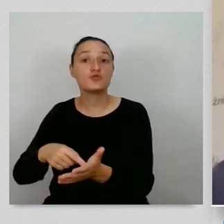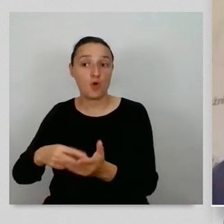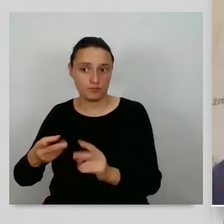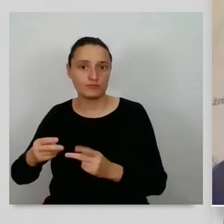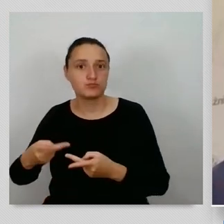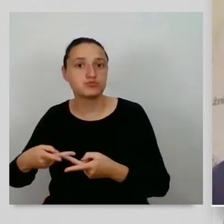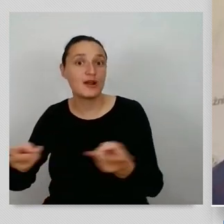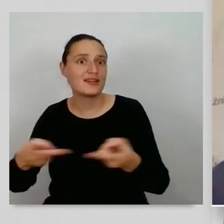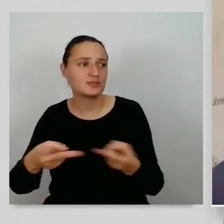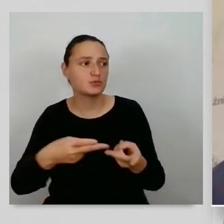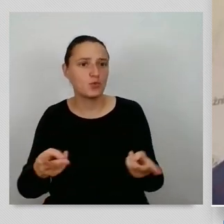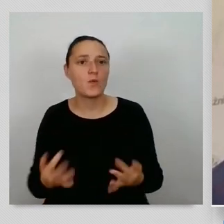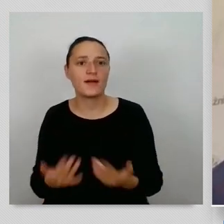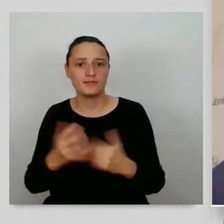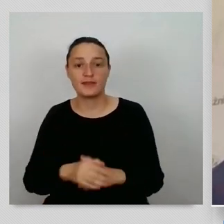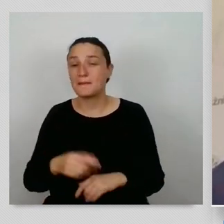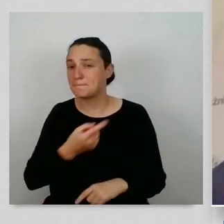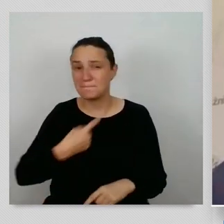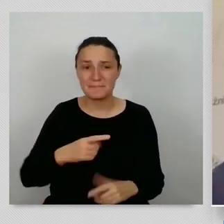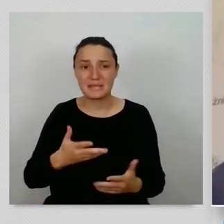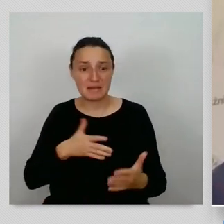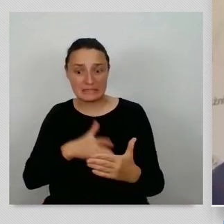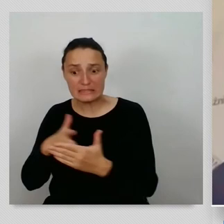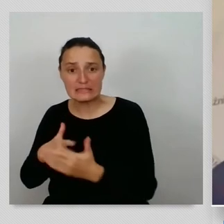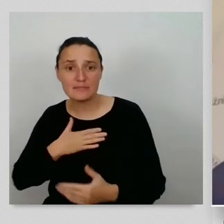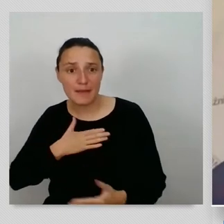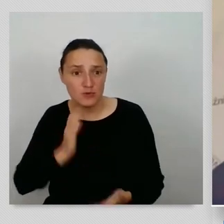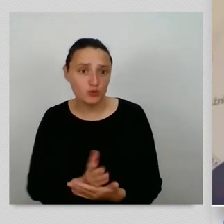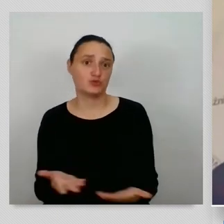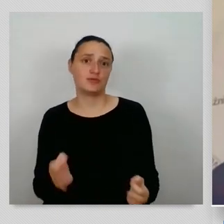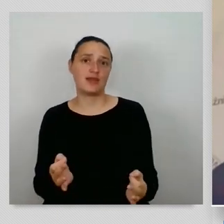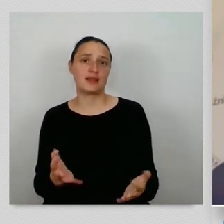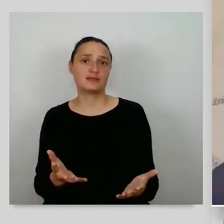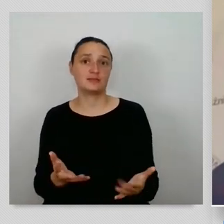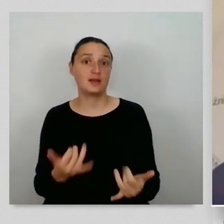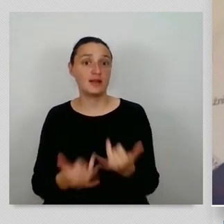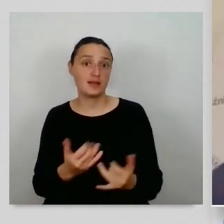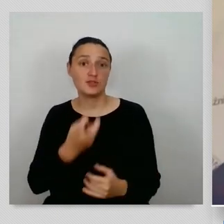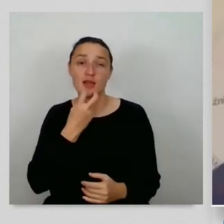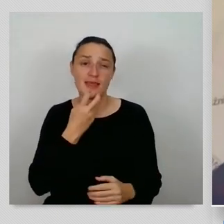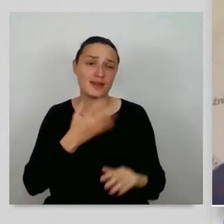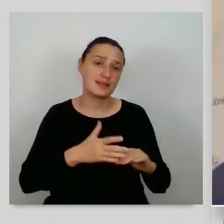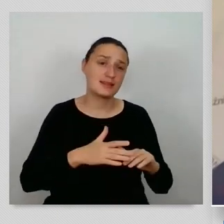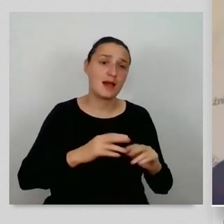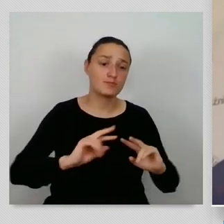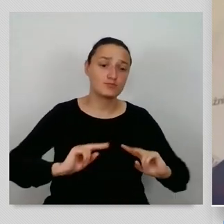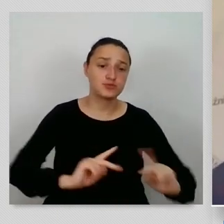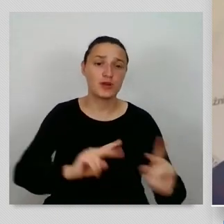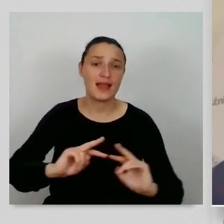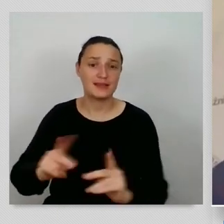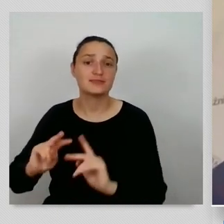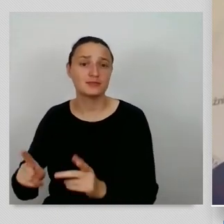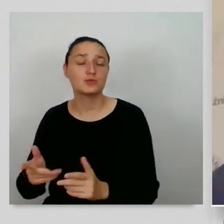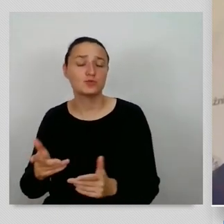nie nadążamy w tym zakresie. Tak? No i chcemy uzdrowić, że tak powiem, kłopoty energetyki zawodowej, sieci przesyłowej przez